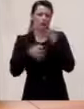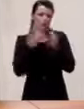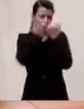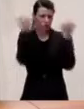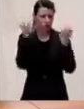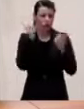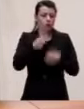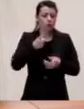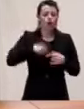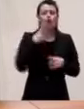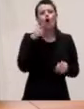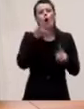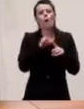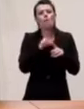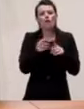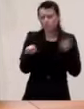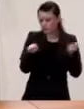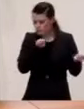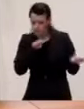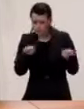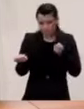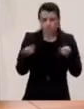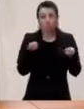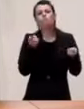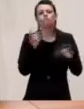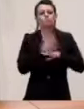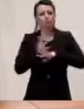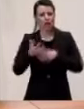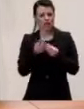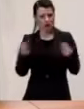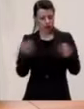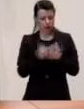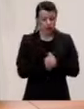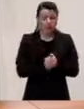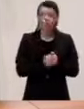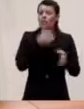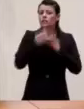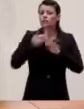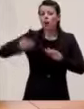di protezione. Certamente si è passati da una situazione